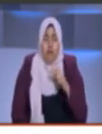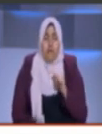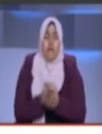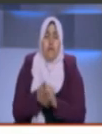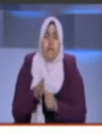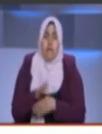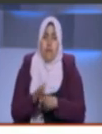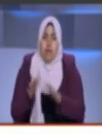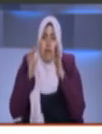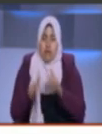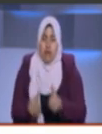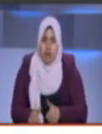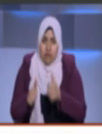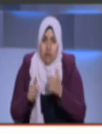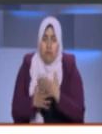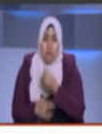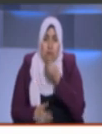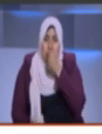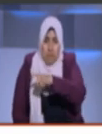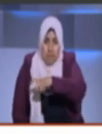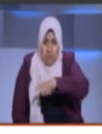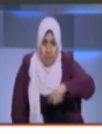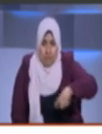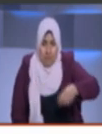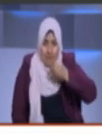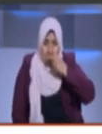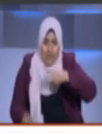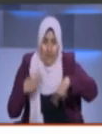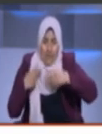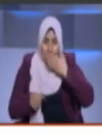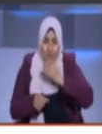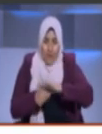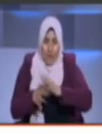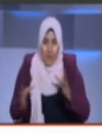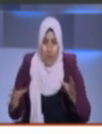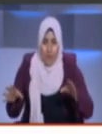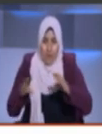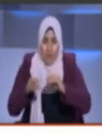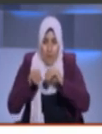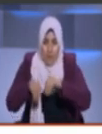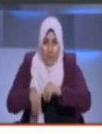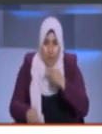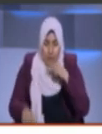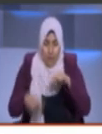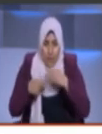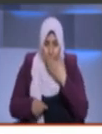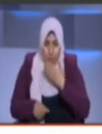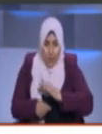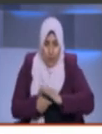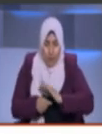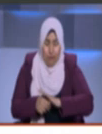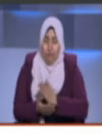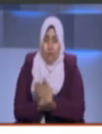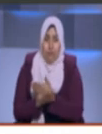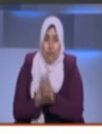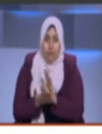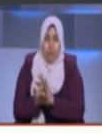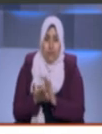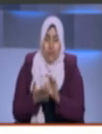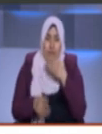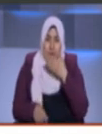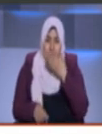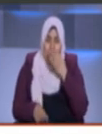وعدم عمل موائد الرحمن او الافطار الجماعي الذي يعني غالبا ما يحدث في شهر رمضان